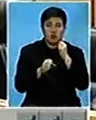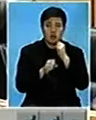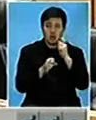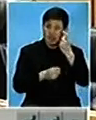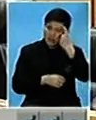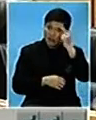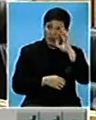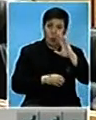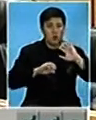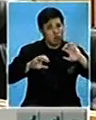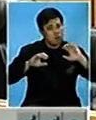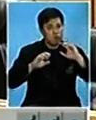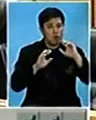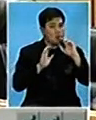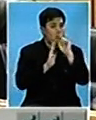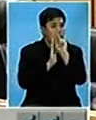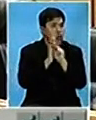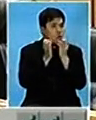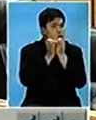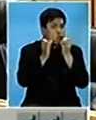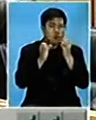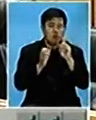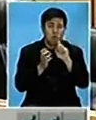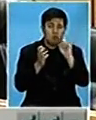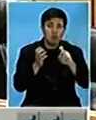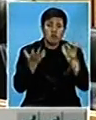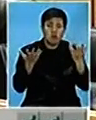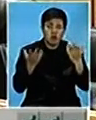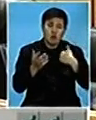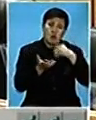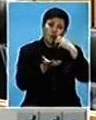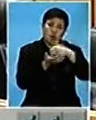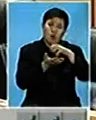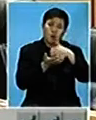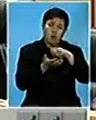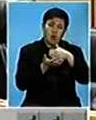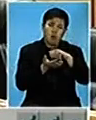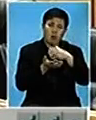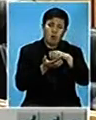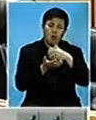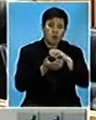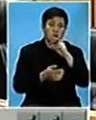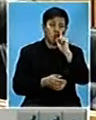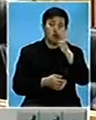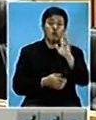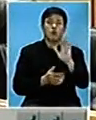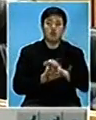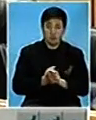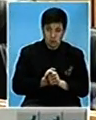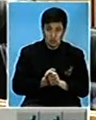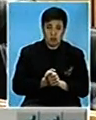หลักคิดของรัฐธรรมนูญคืออะไรที่ผมได้กล่าวเรียนไปแล้วที่จะขออนุญาตไม่พูดถึงอีกครั้งหนึ่งเพราะฉะนั้น